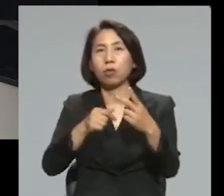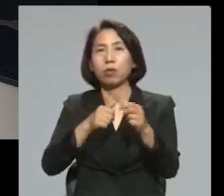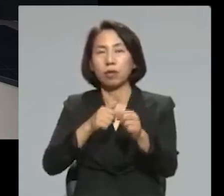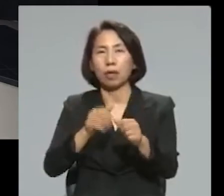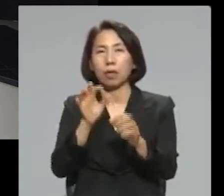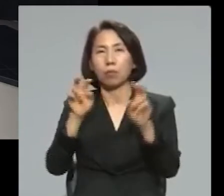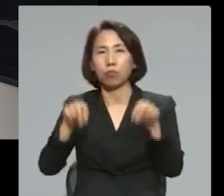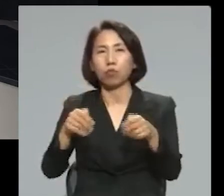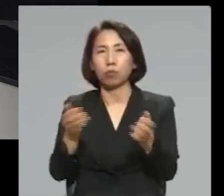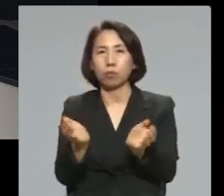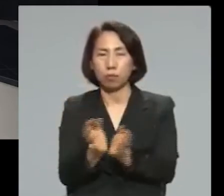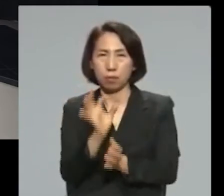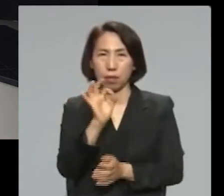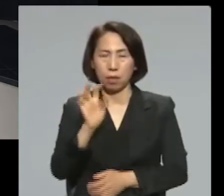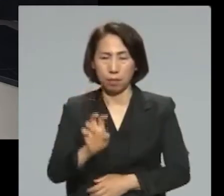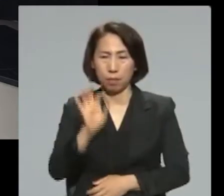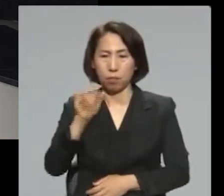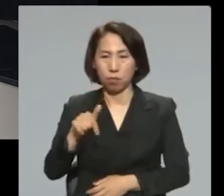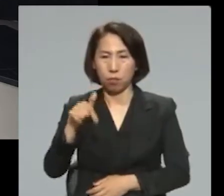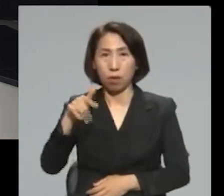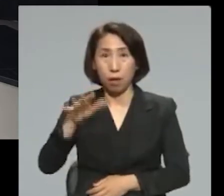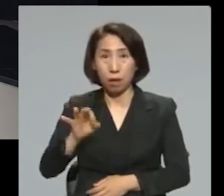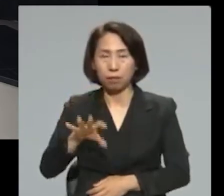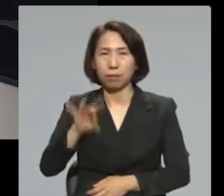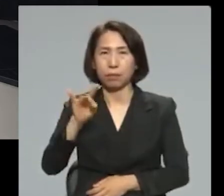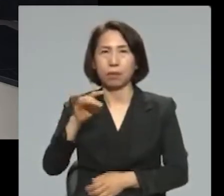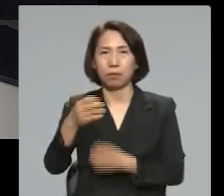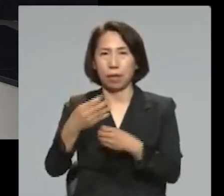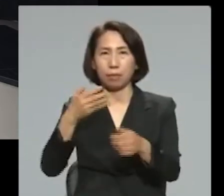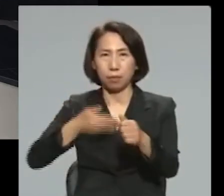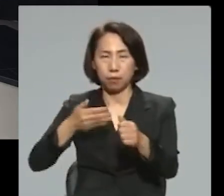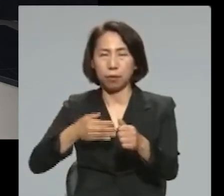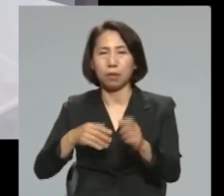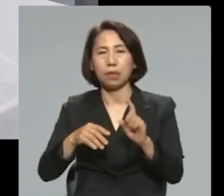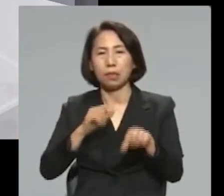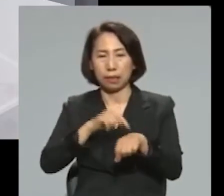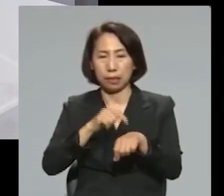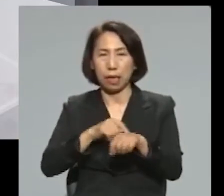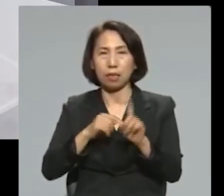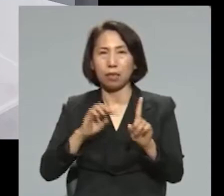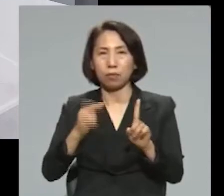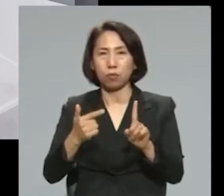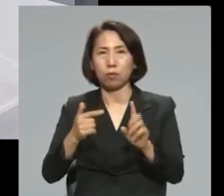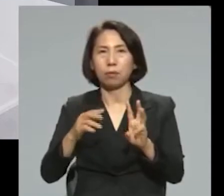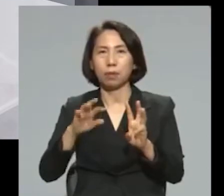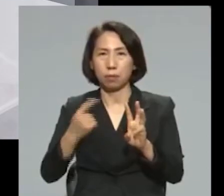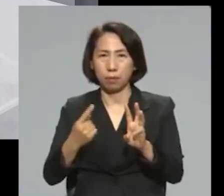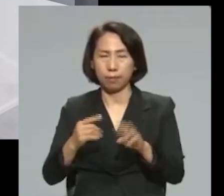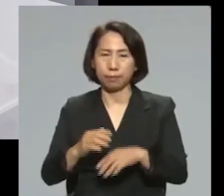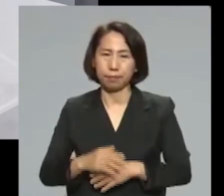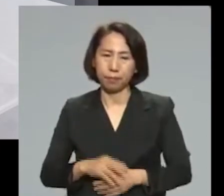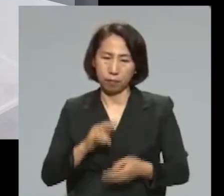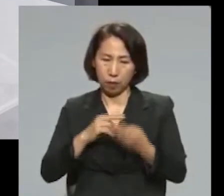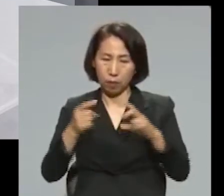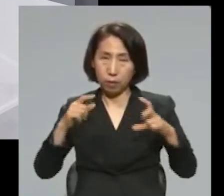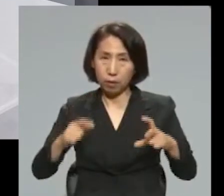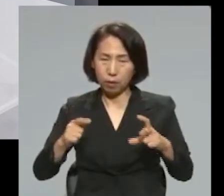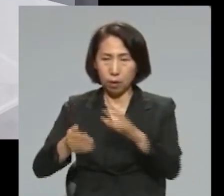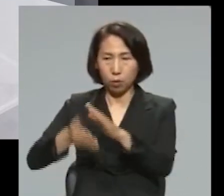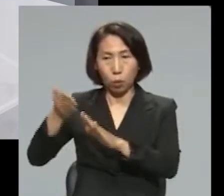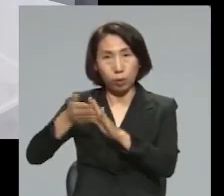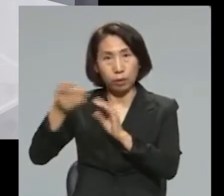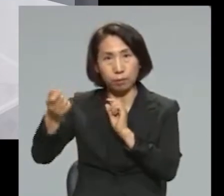이묵강 후보부터 답변 기회를 드리겠습니다. 답변 시간은 1분 30초입니다. 우리 지역은 대도시와